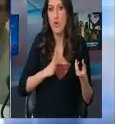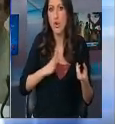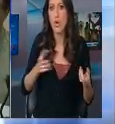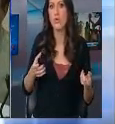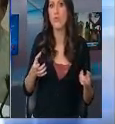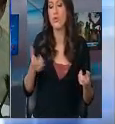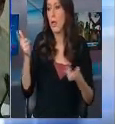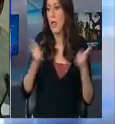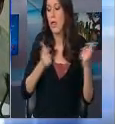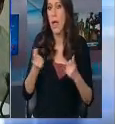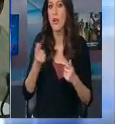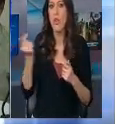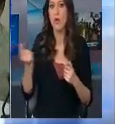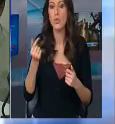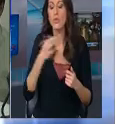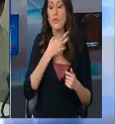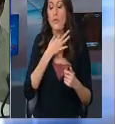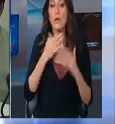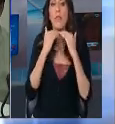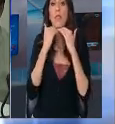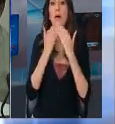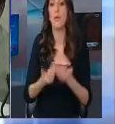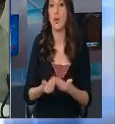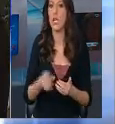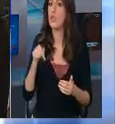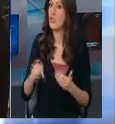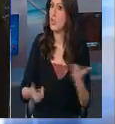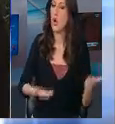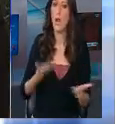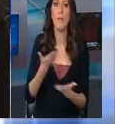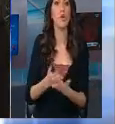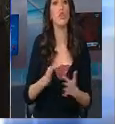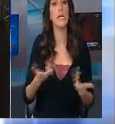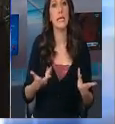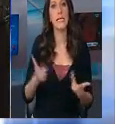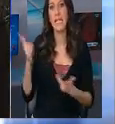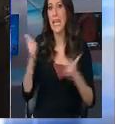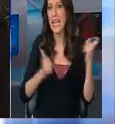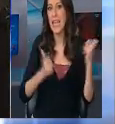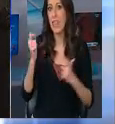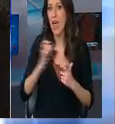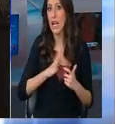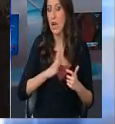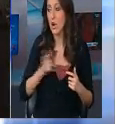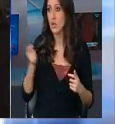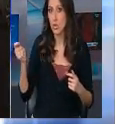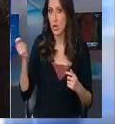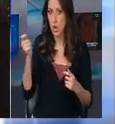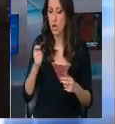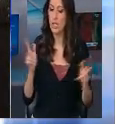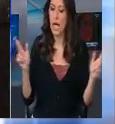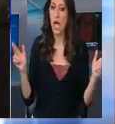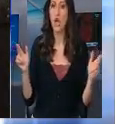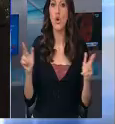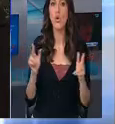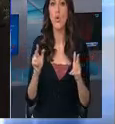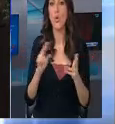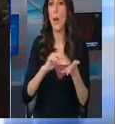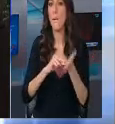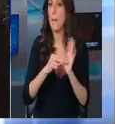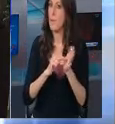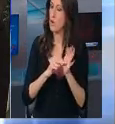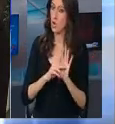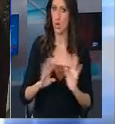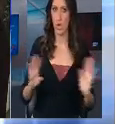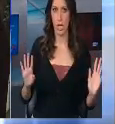180 μοιρών στις εκτιμήσεις του και προκρίνει με έκθεσή του προσεκτική αναδιάρθρωση των χρεών. Σύμφωνα με την έκθεση